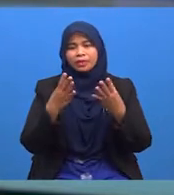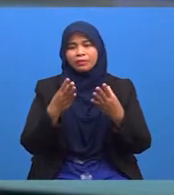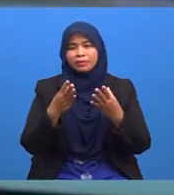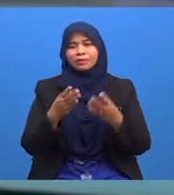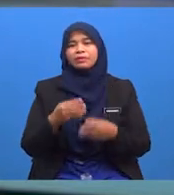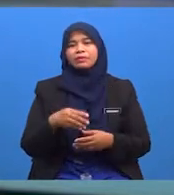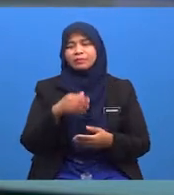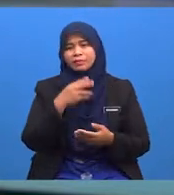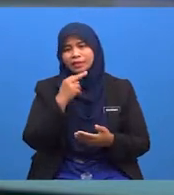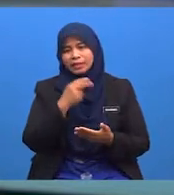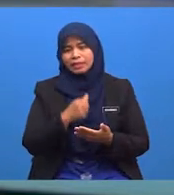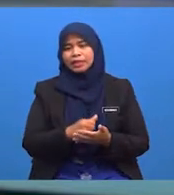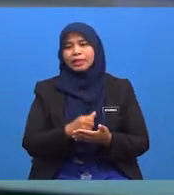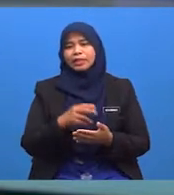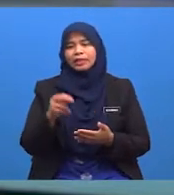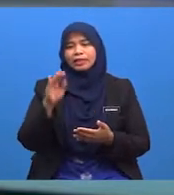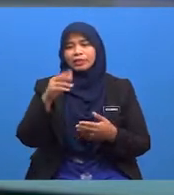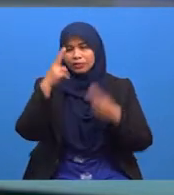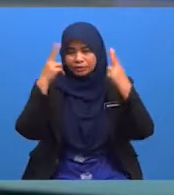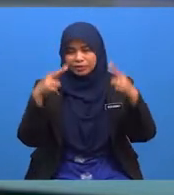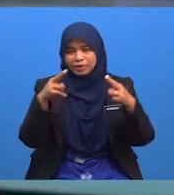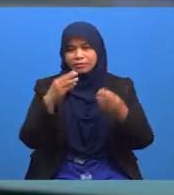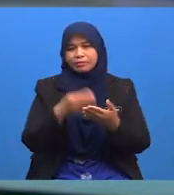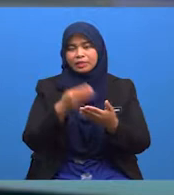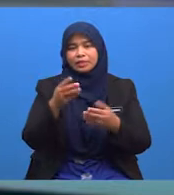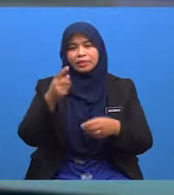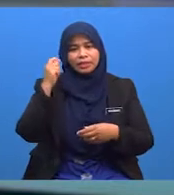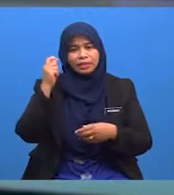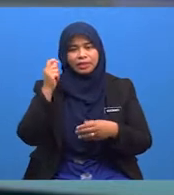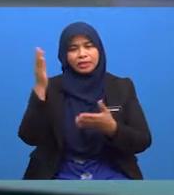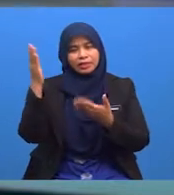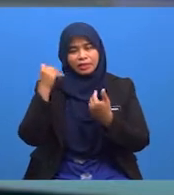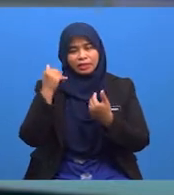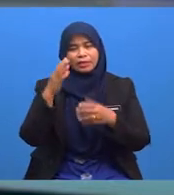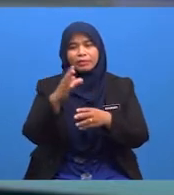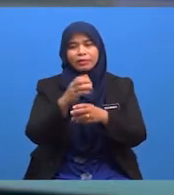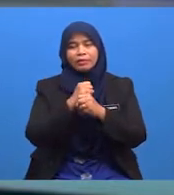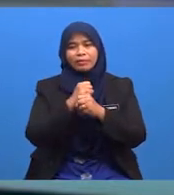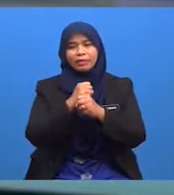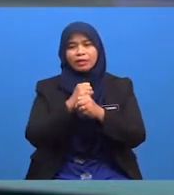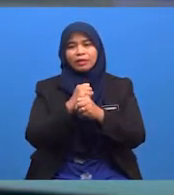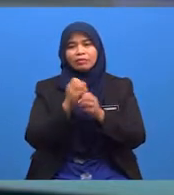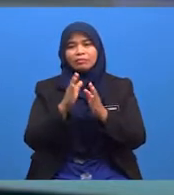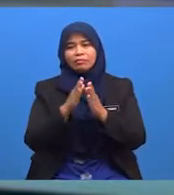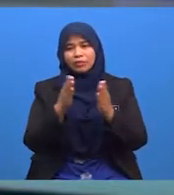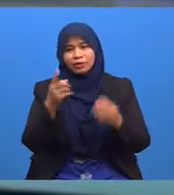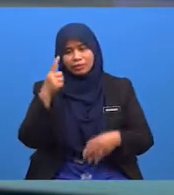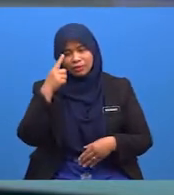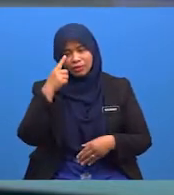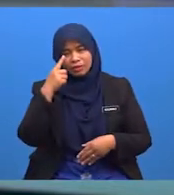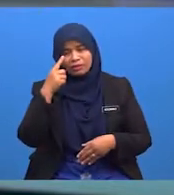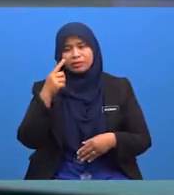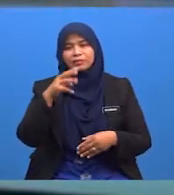Beberapa penilaian yang telah Ustaz berikan sebentar tadi diharapkan dapat membuka mata